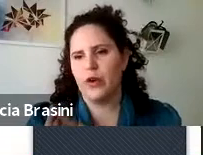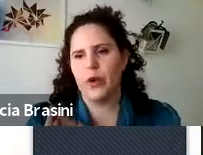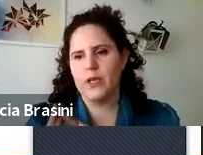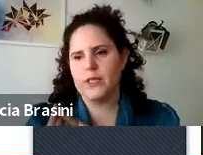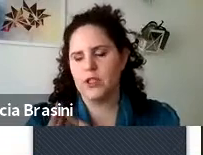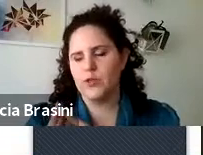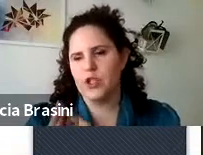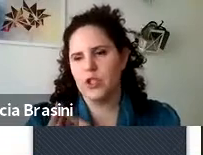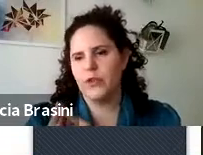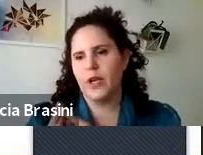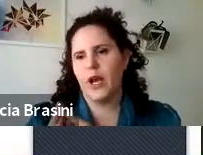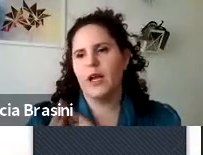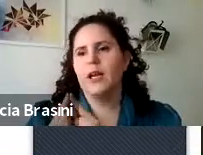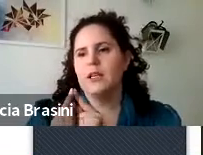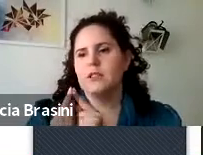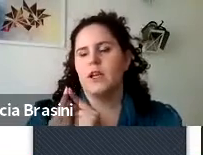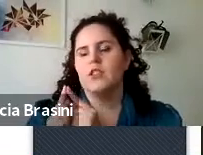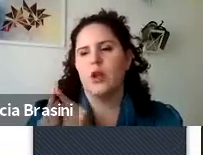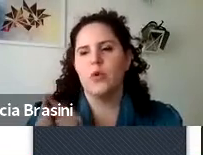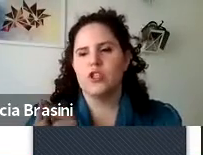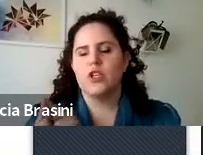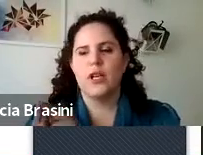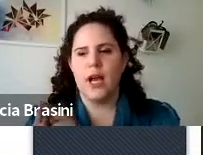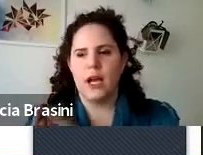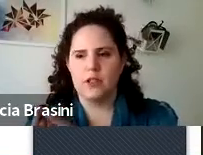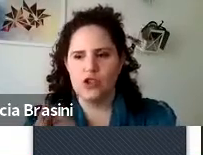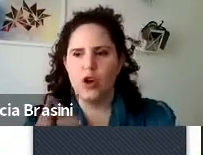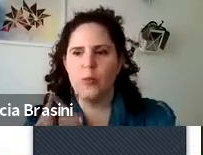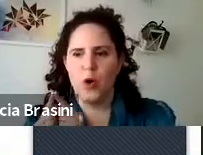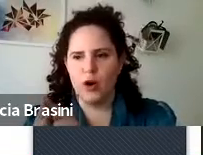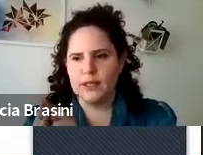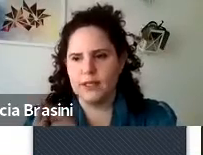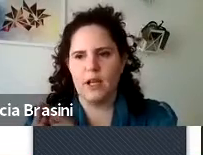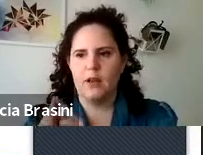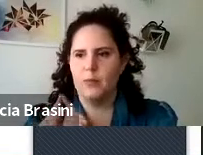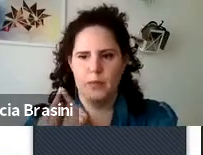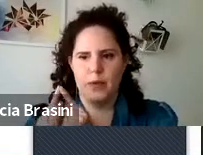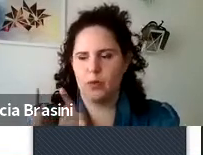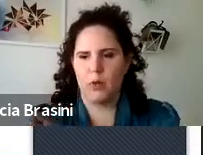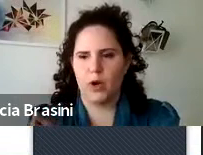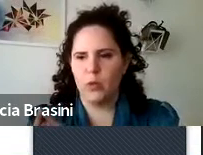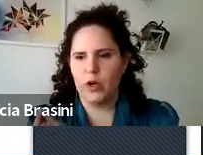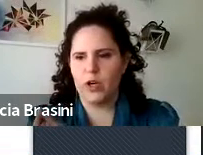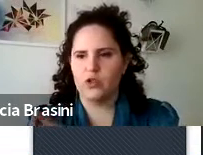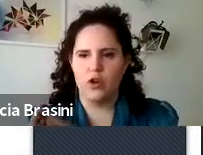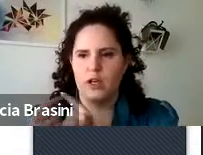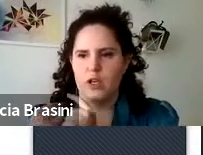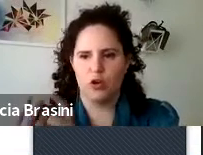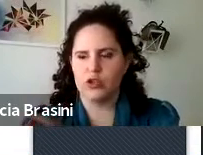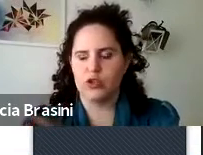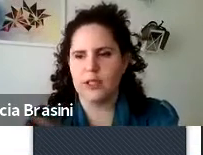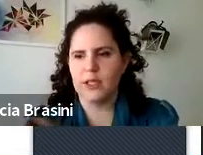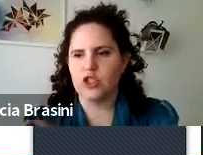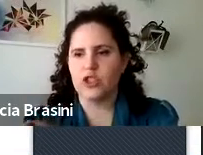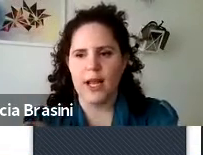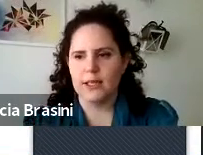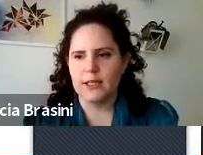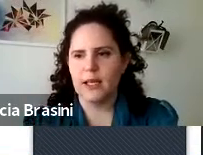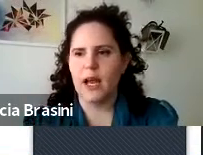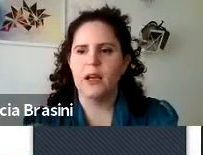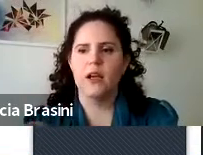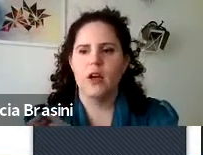lavora su una frequenza specifica. Se le cellule cingliate sono morte per una qualunque ragione, io ho una